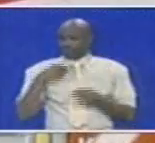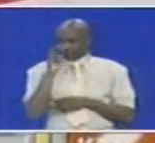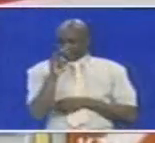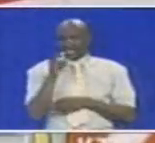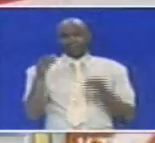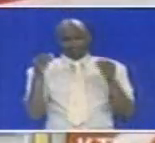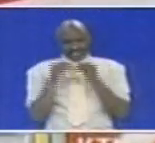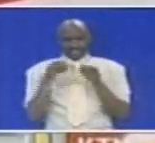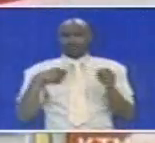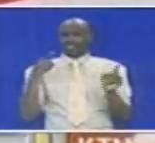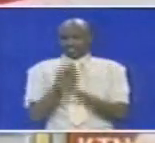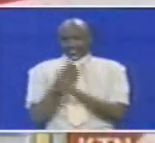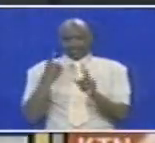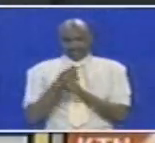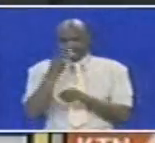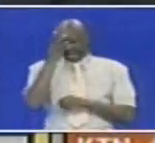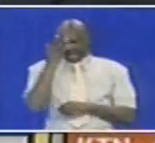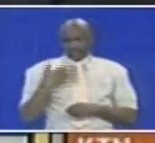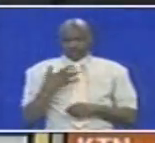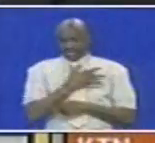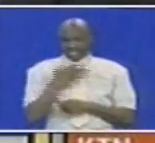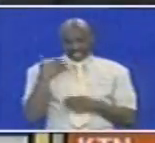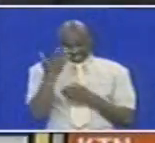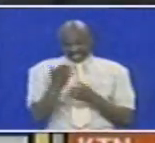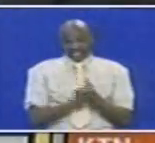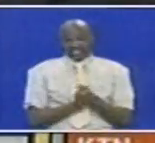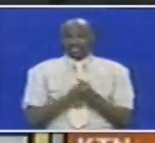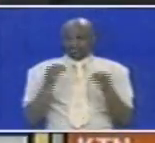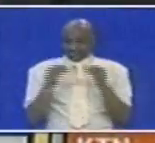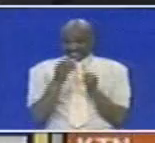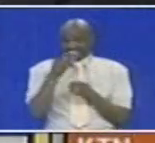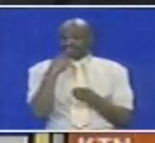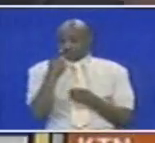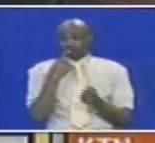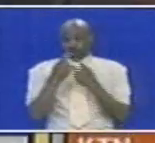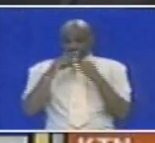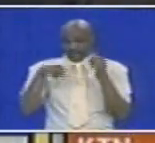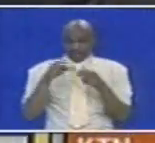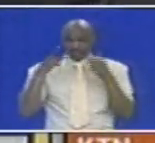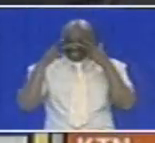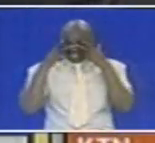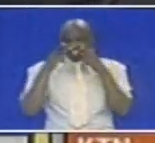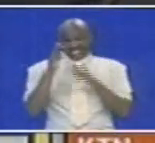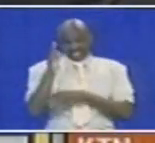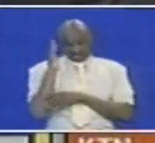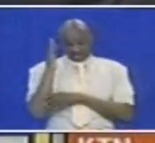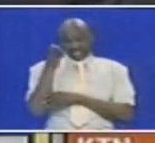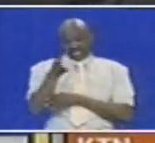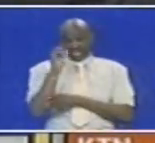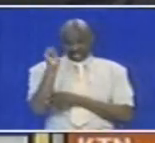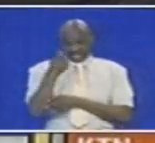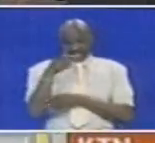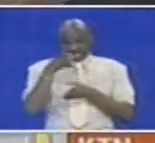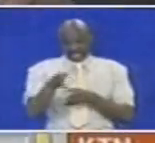la maaskofu wa kanisa Katoliki chini ya mwenyekiti wa John Cardinal Njue limegusia swala la usalama wa nchi kwenye kikao chake cha leo hapa